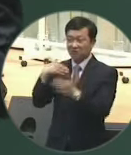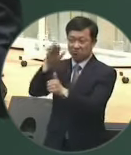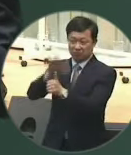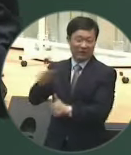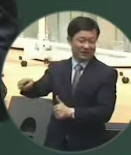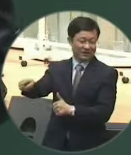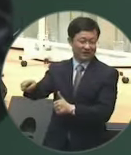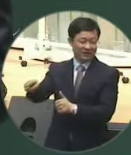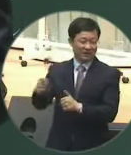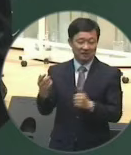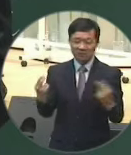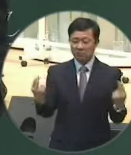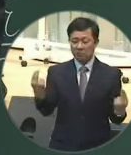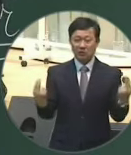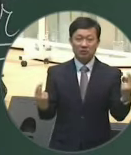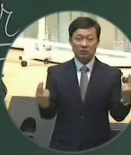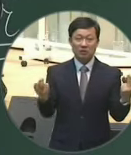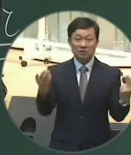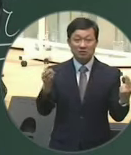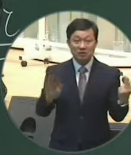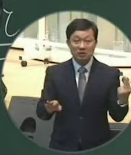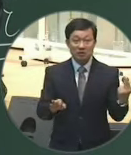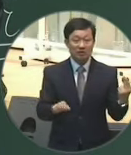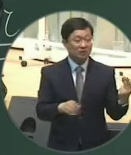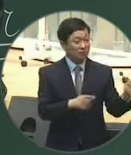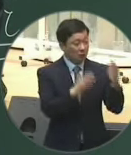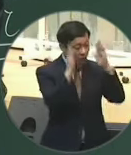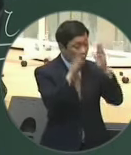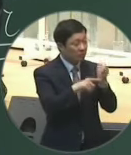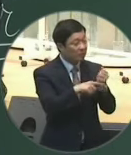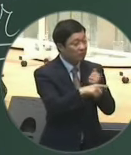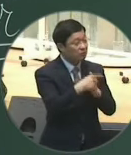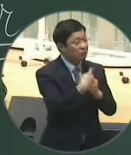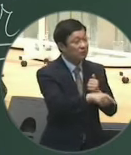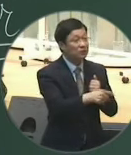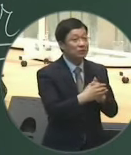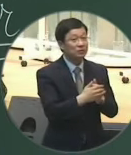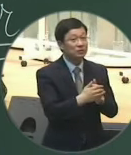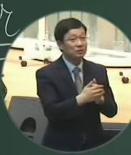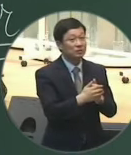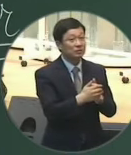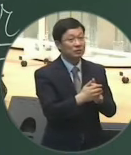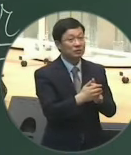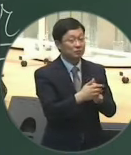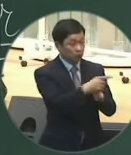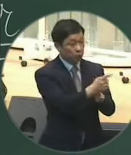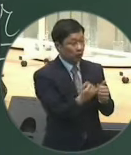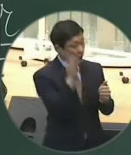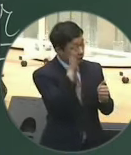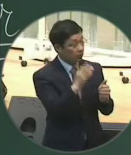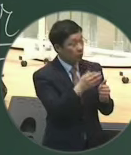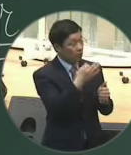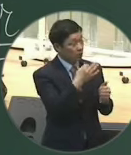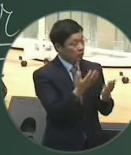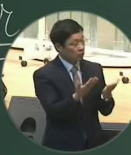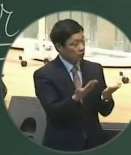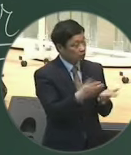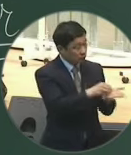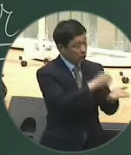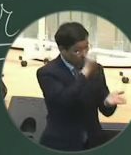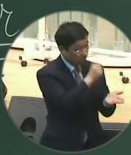University, but you got admitted. 그런데 공부할 때 네 유리하다. But I think it's good for you when you 취직도 study. 취직도 졸업도 유리하다. It's good for you to get a job, get